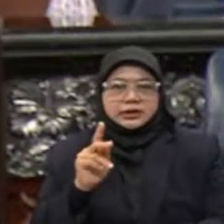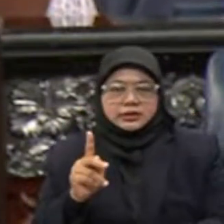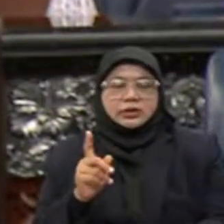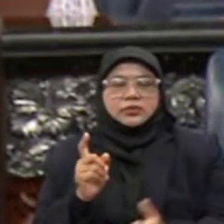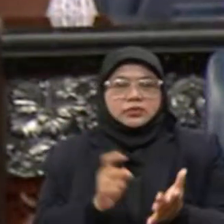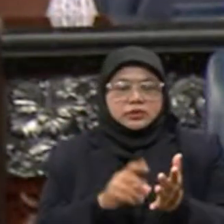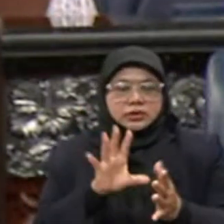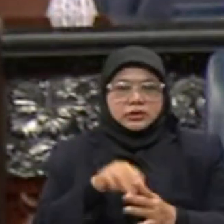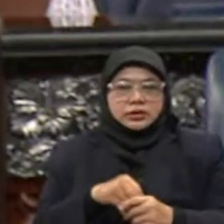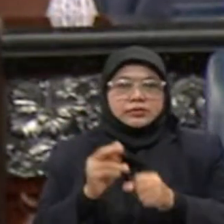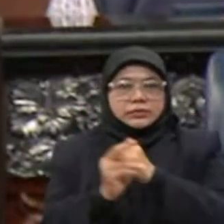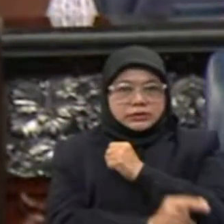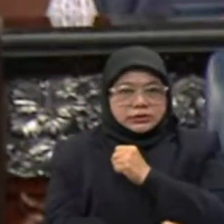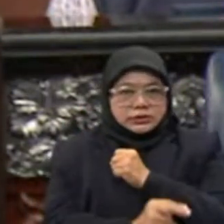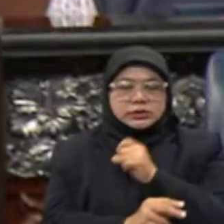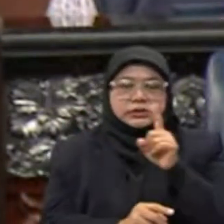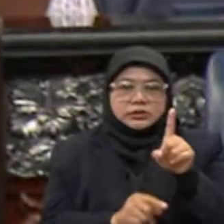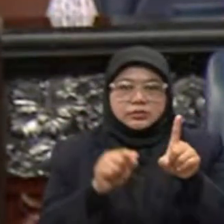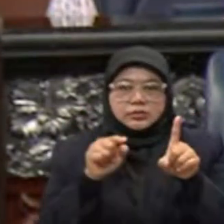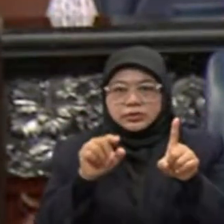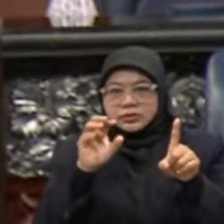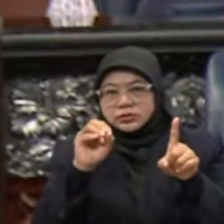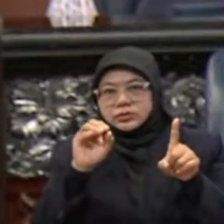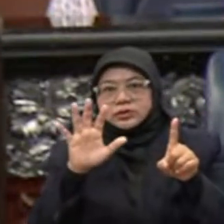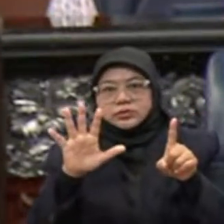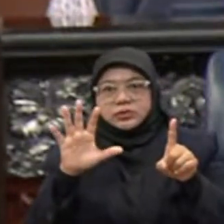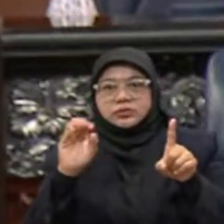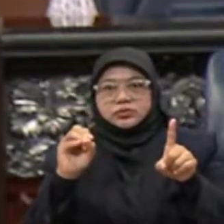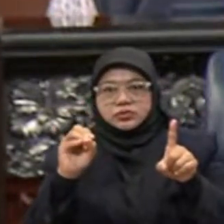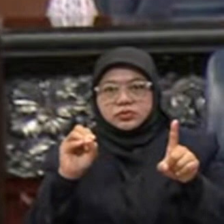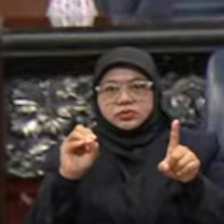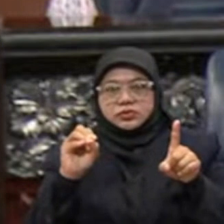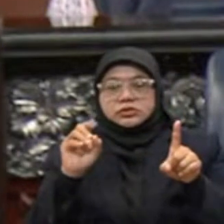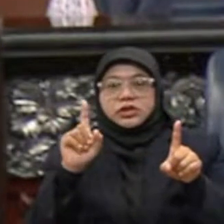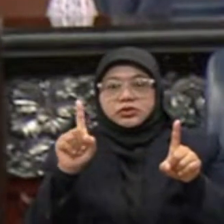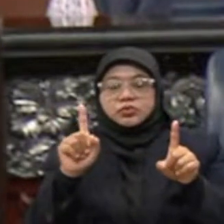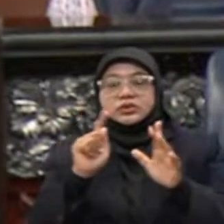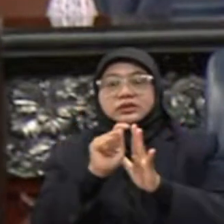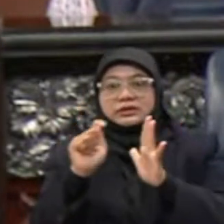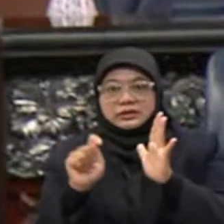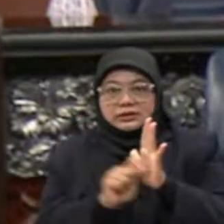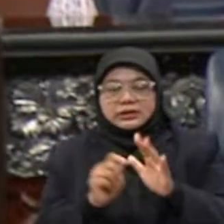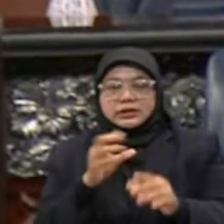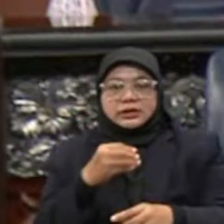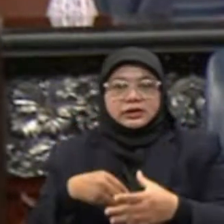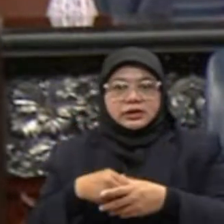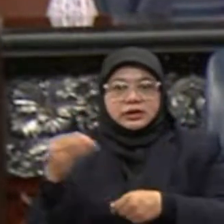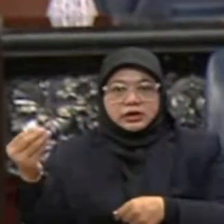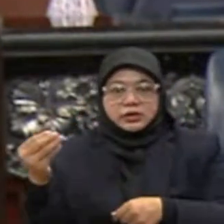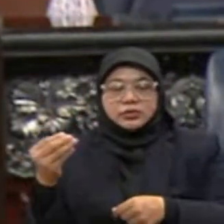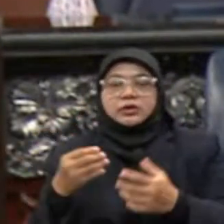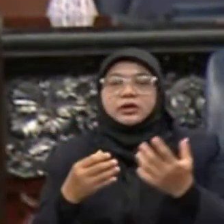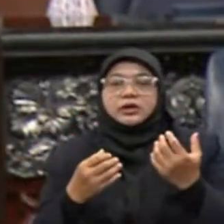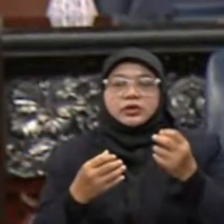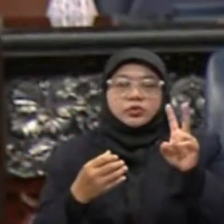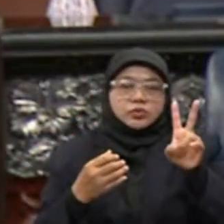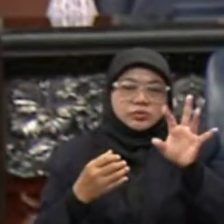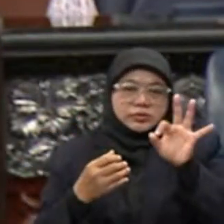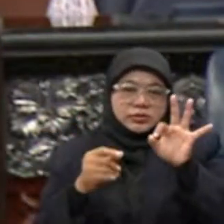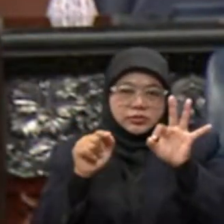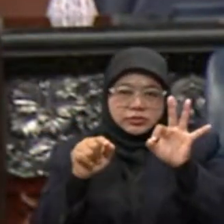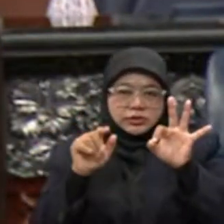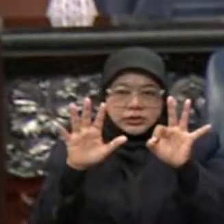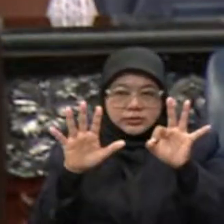hutang dalam negeri sebanyak satu putaran kosong lima kosong satu triliun dan pinjaman luar pesisir sebanyak 29